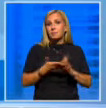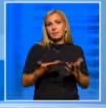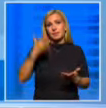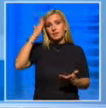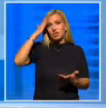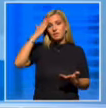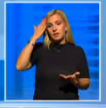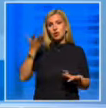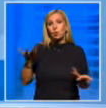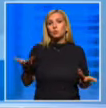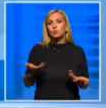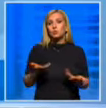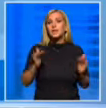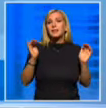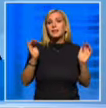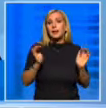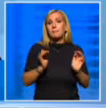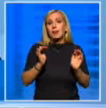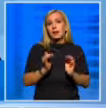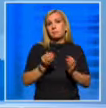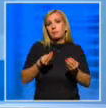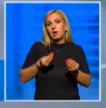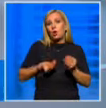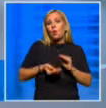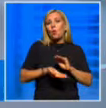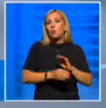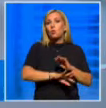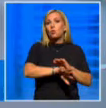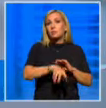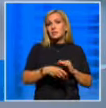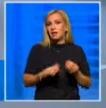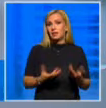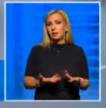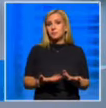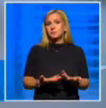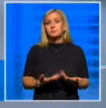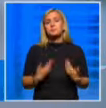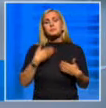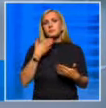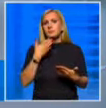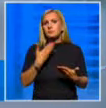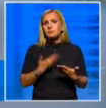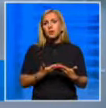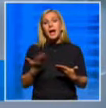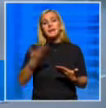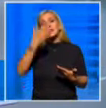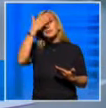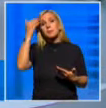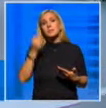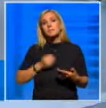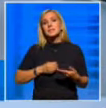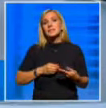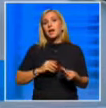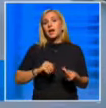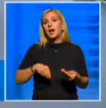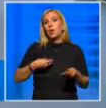не поне не намалим съществено корупцията. Така че предложението, дайте да забравим за корупцията и да почнем да си